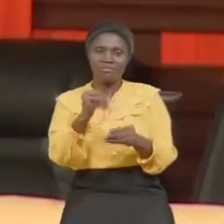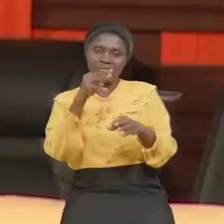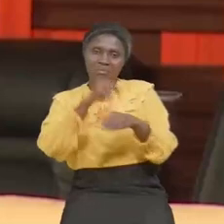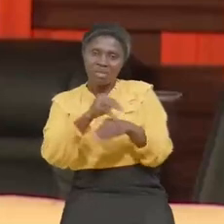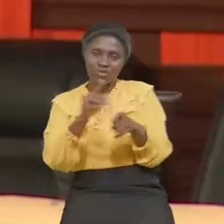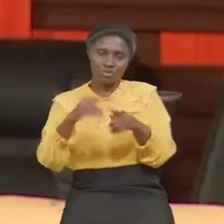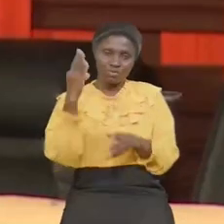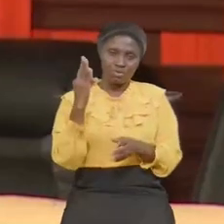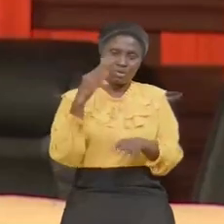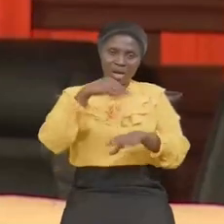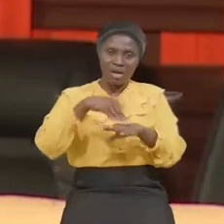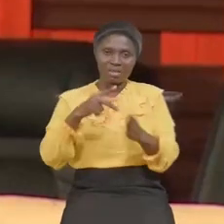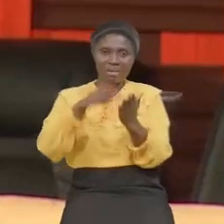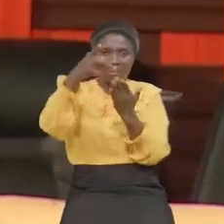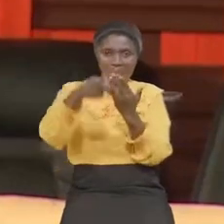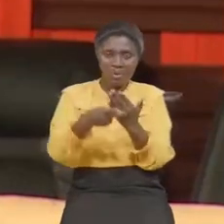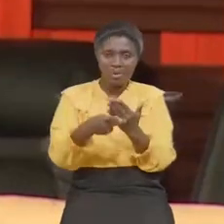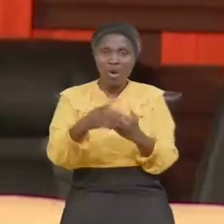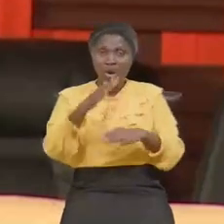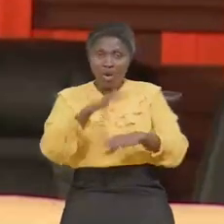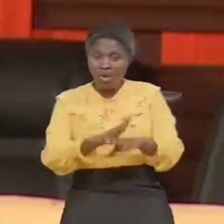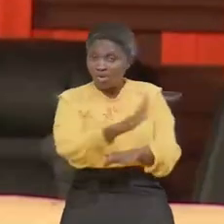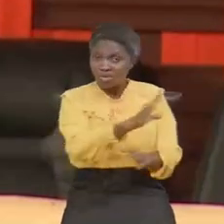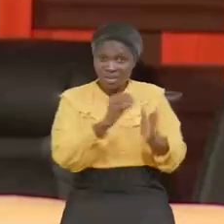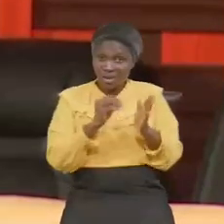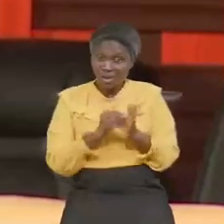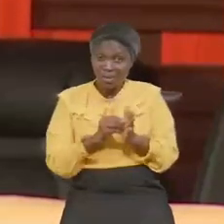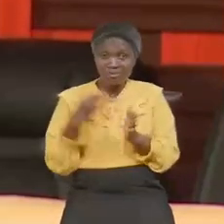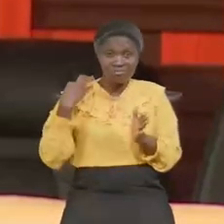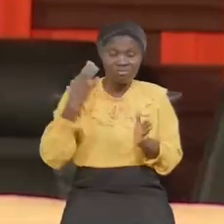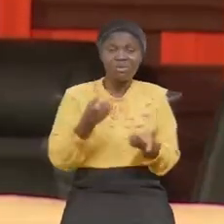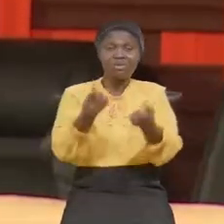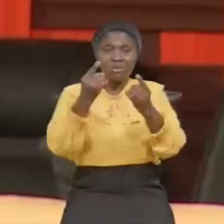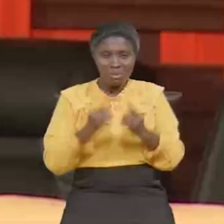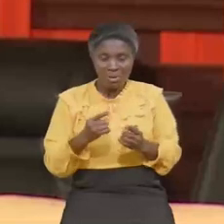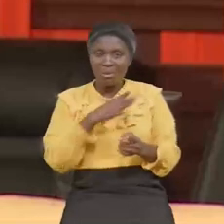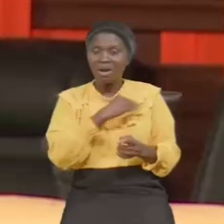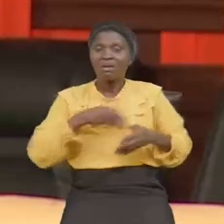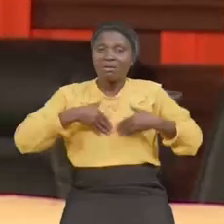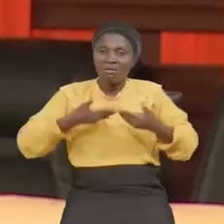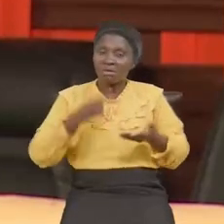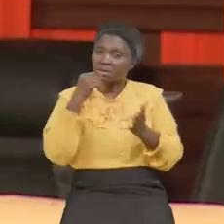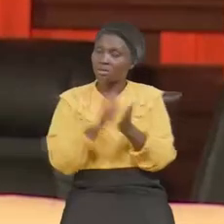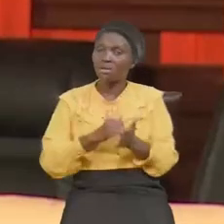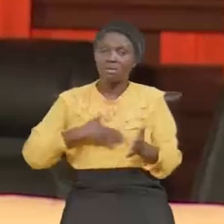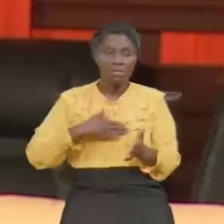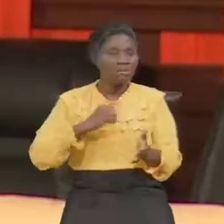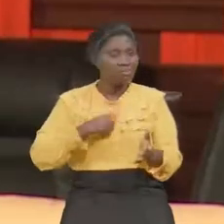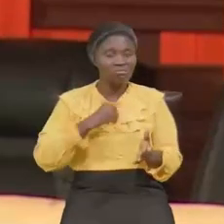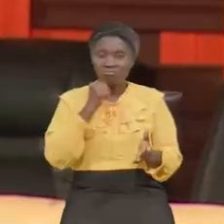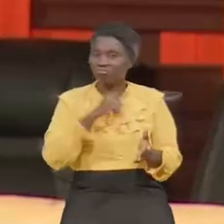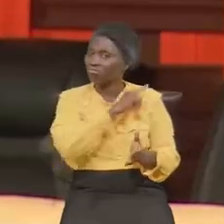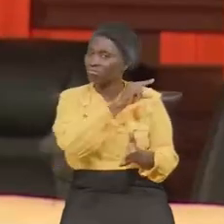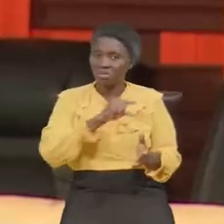sans même que personne ne leur rapporte, il venait pour dire, je ne suis pas qualifié, je ne suis pas digne, je dois régler